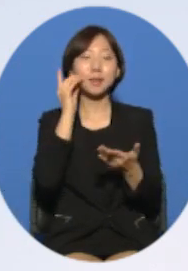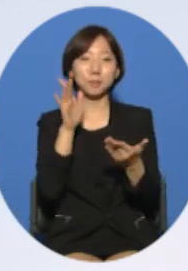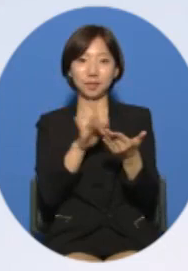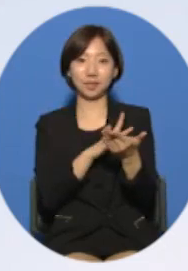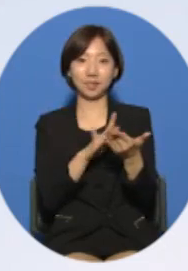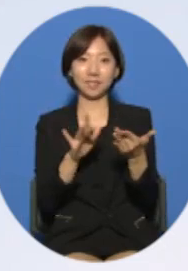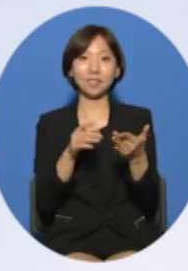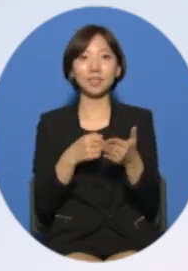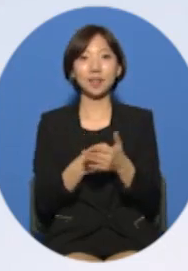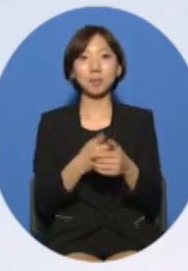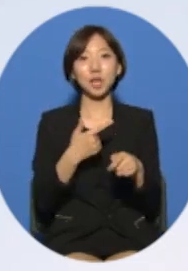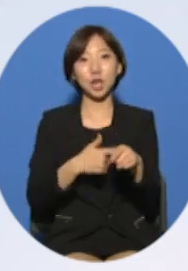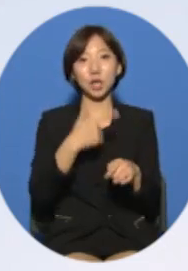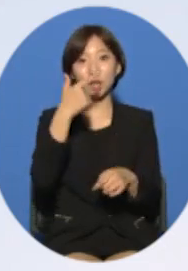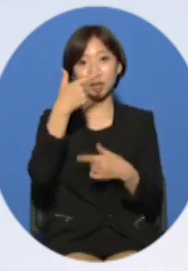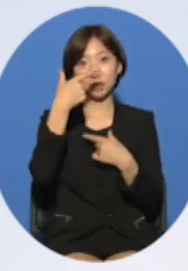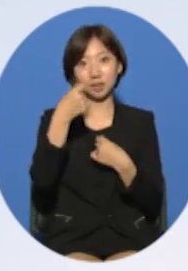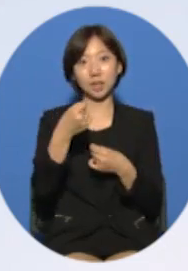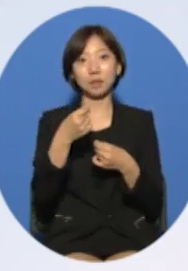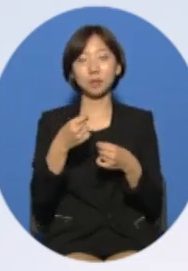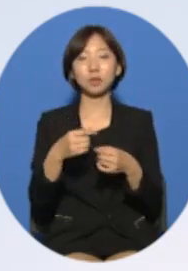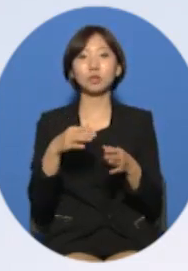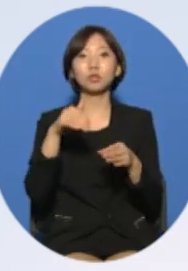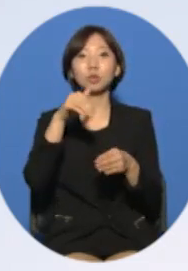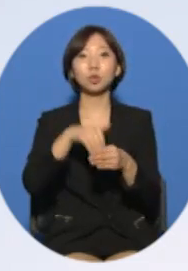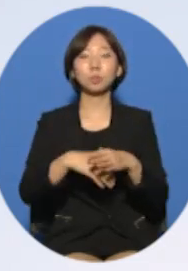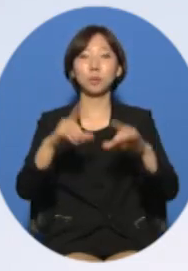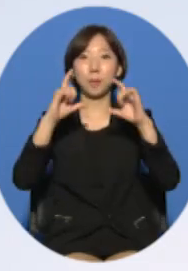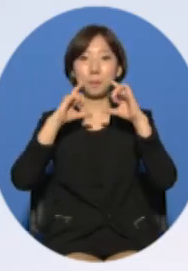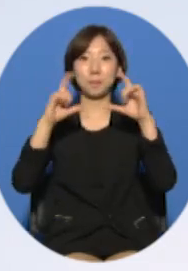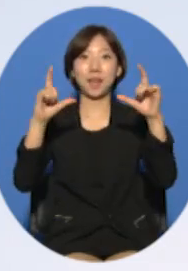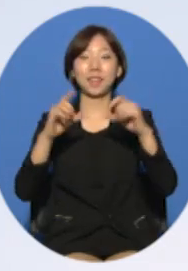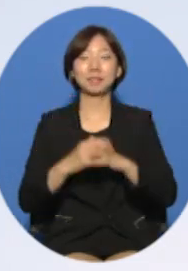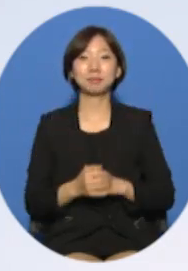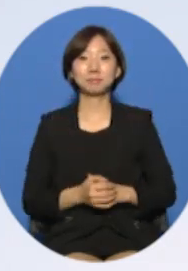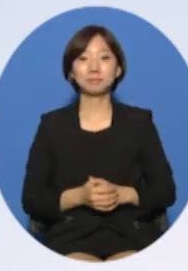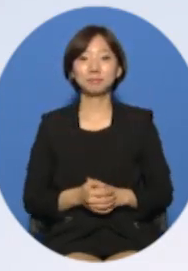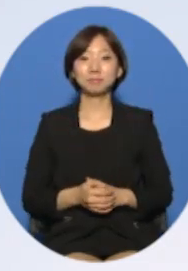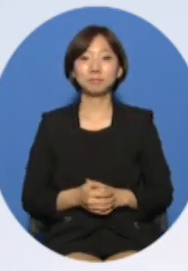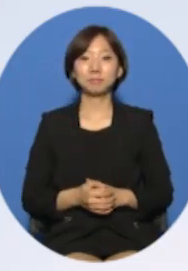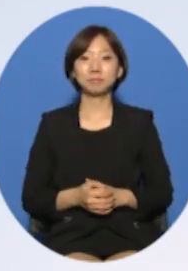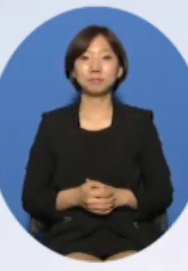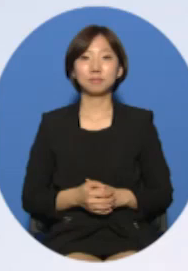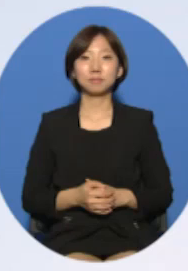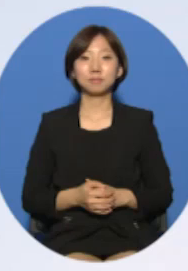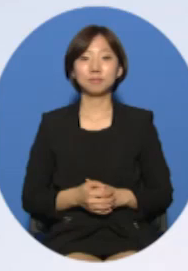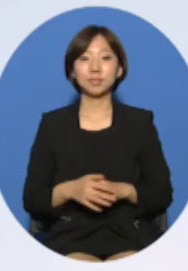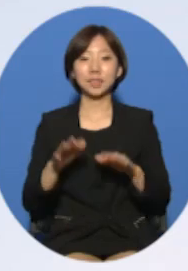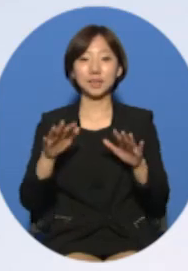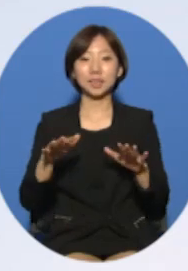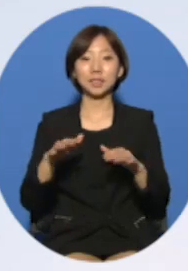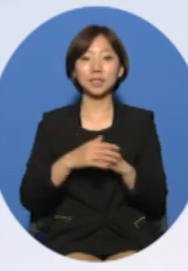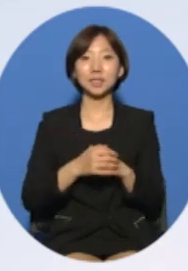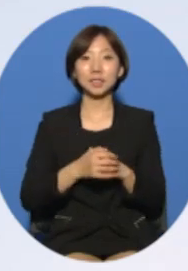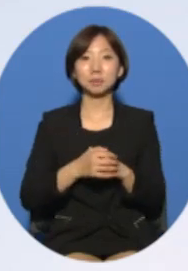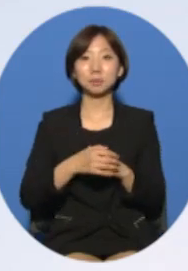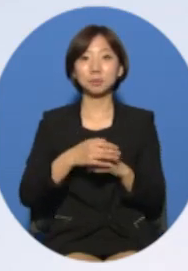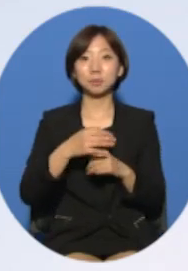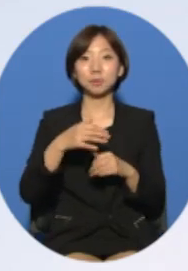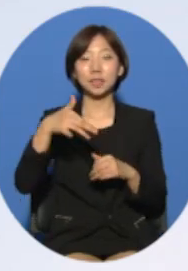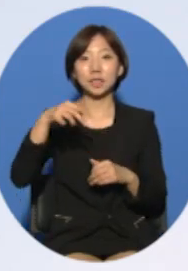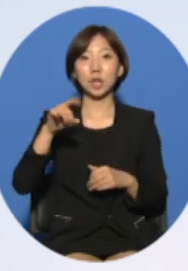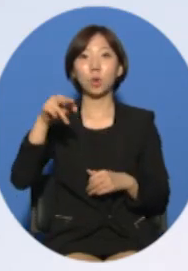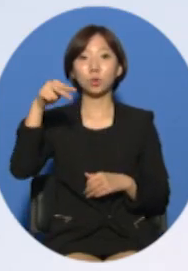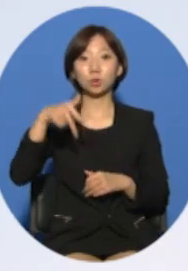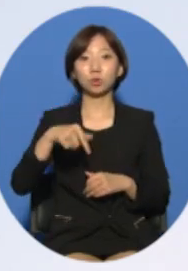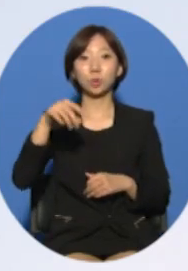6시가 되면 이제 투표 관리관이 투표 개시 선언을 하죠. 네, 자 청주시 상당구는 상당히 많은 분들이 상당구에 모여